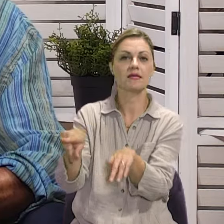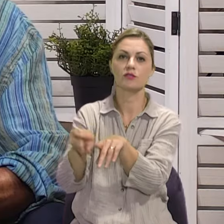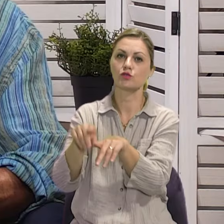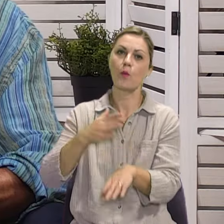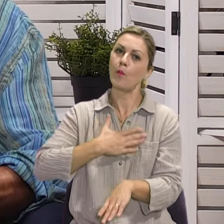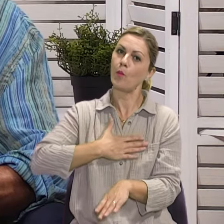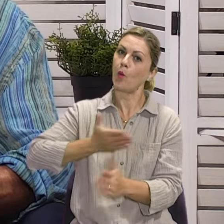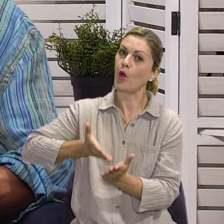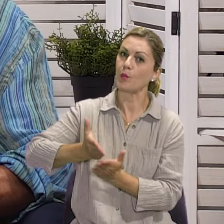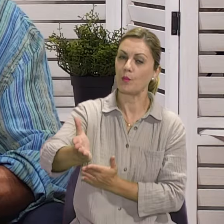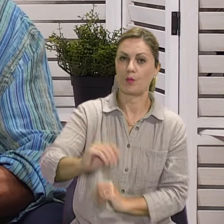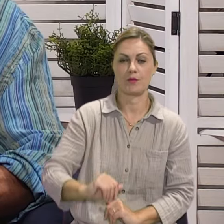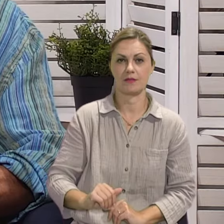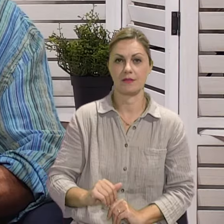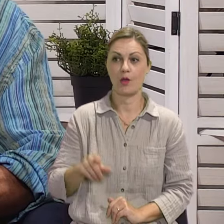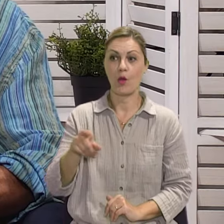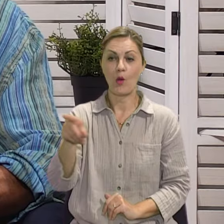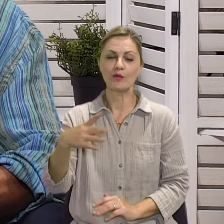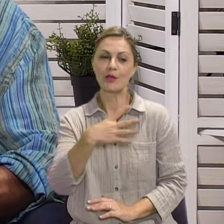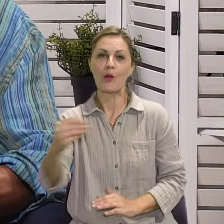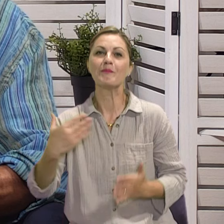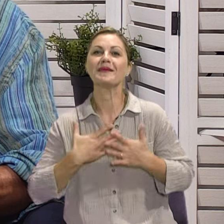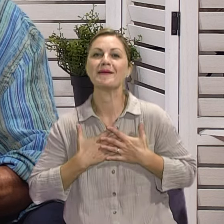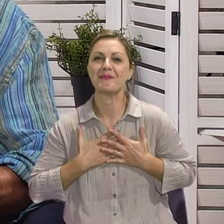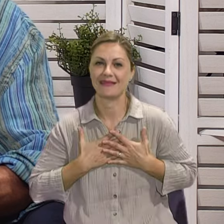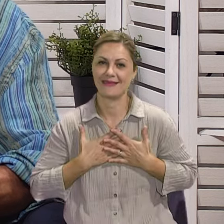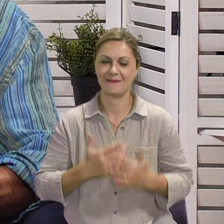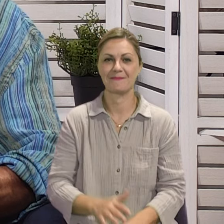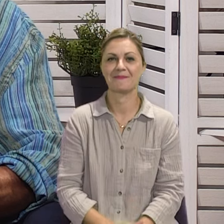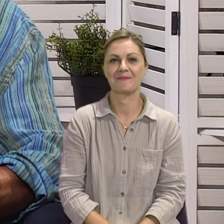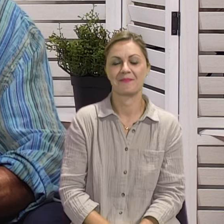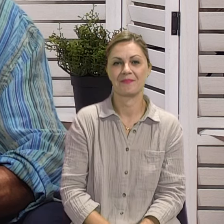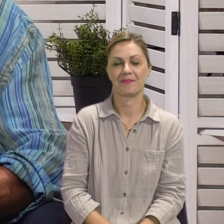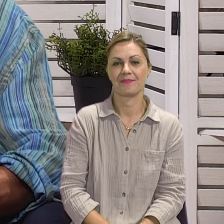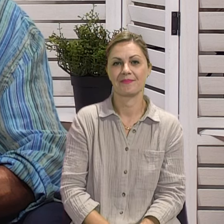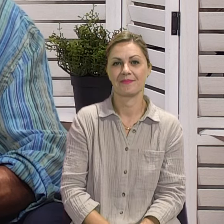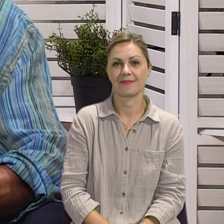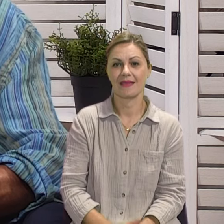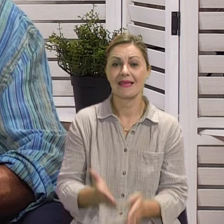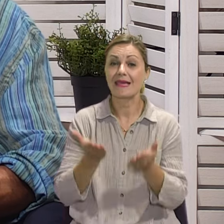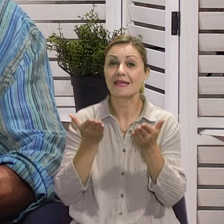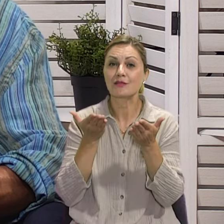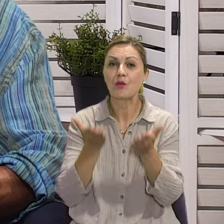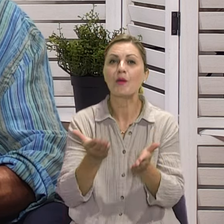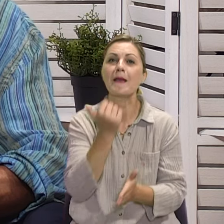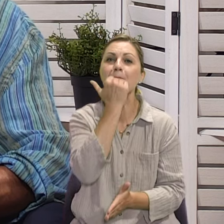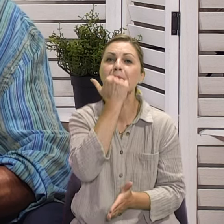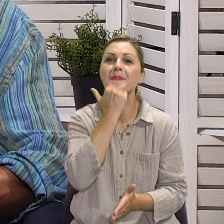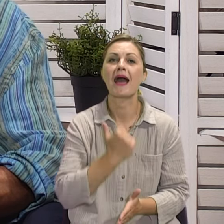bilo bi mi drago da tako bude. Jer to je jedina prava